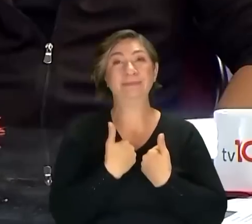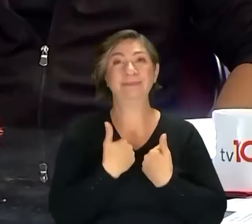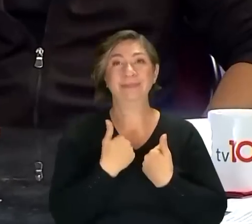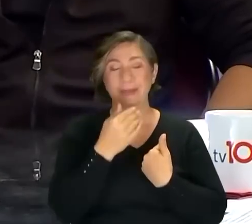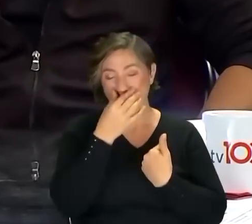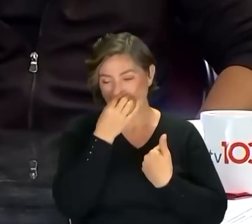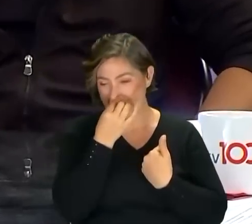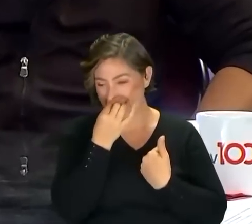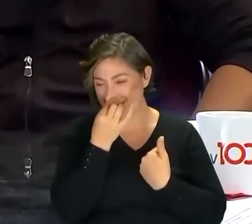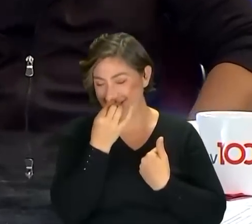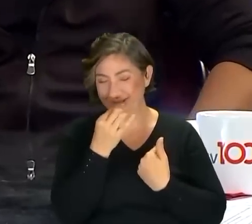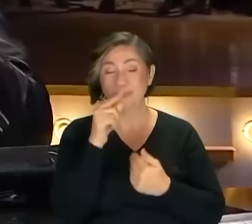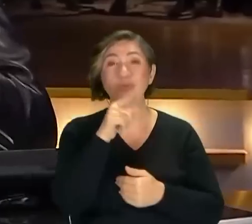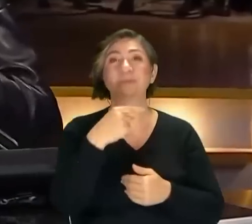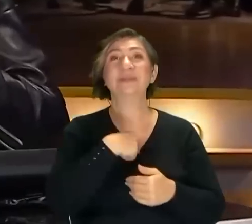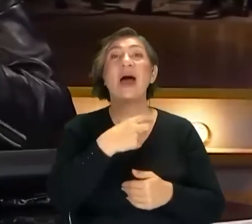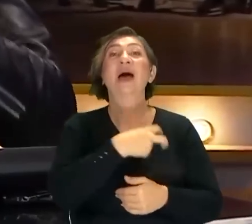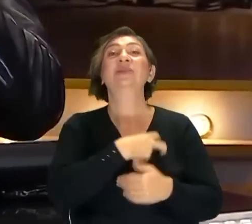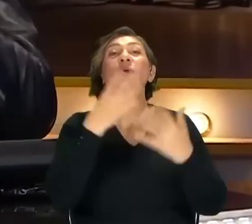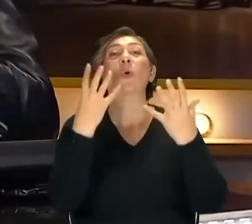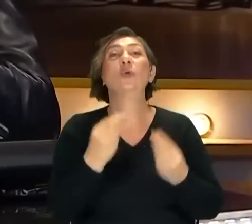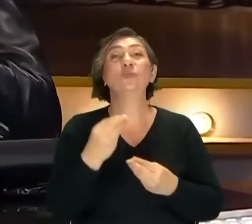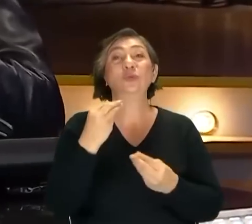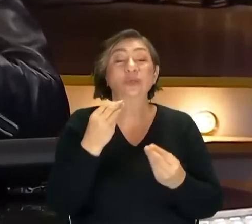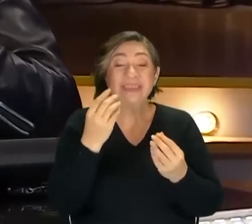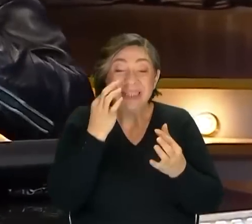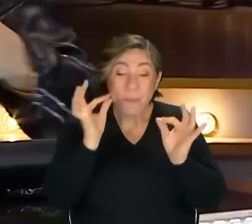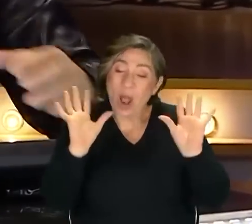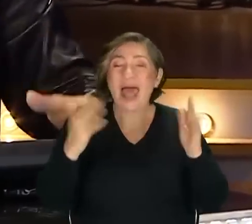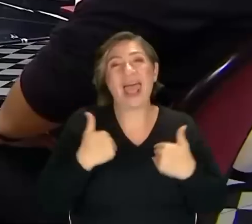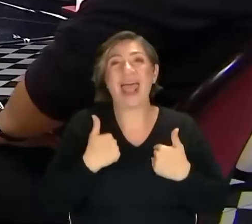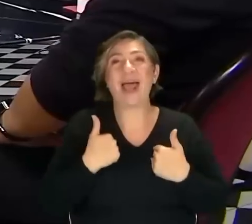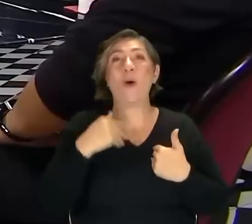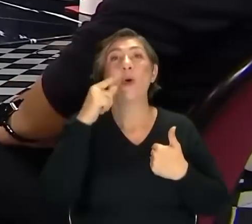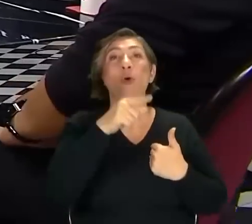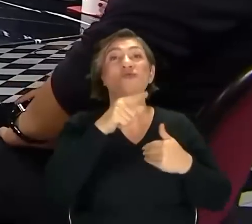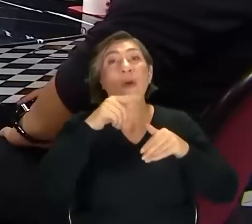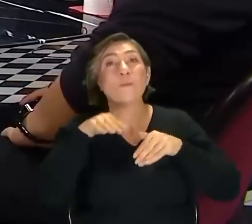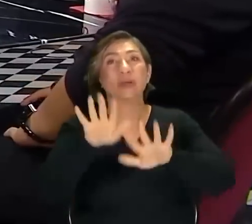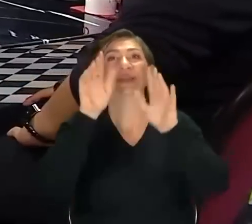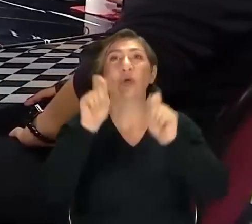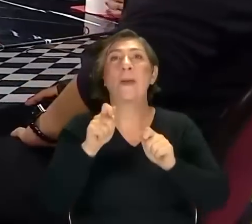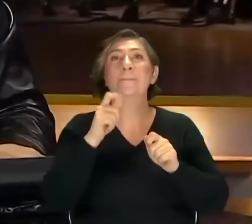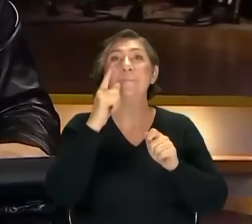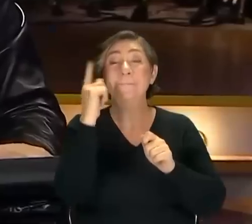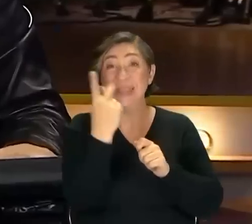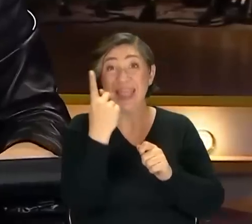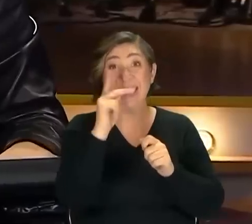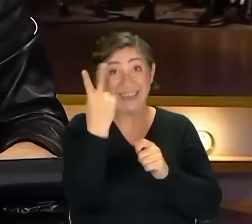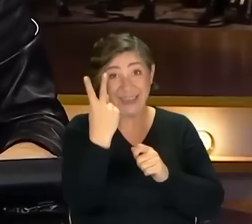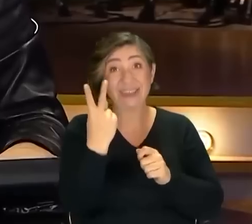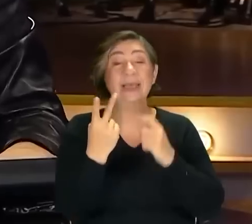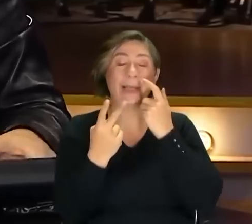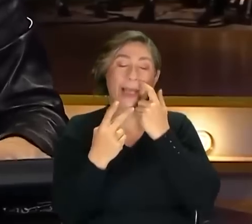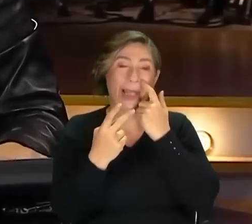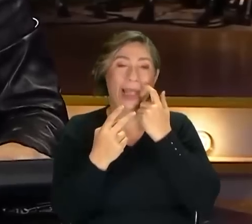Yani bu bizim aşık olduğumuz mizacımız abi. Onu da protesto ediyor. Bir de